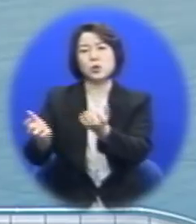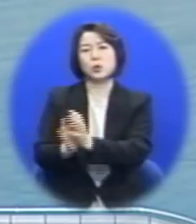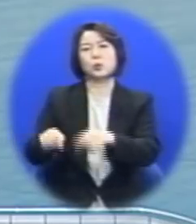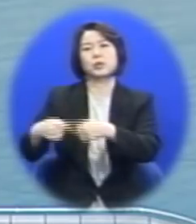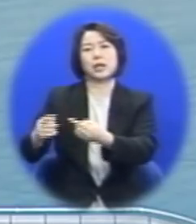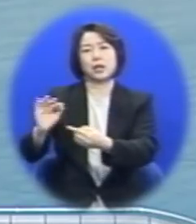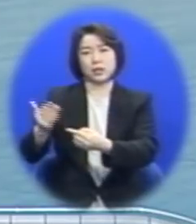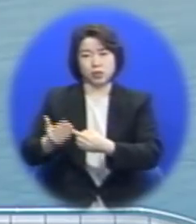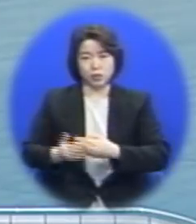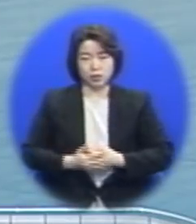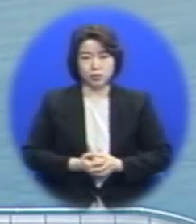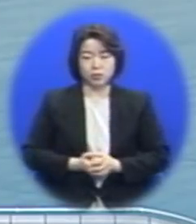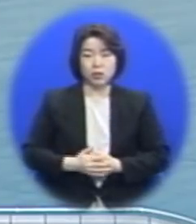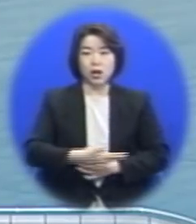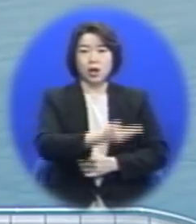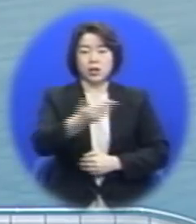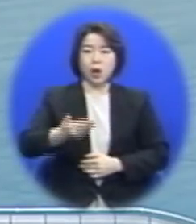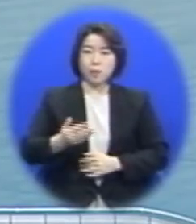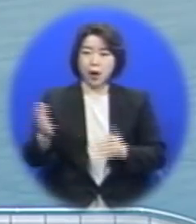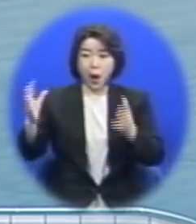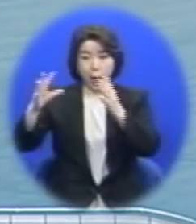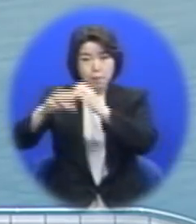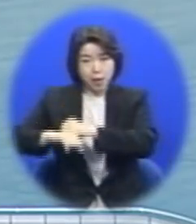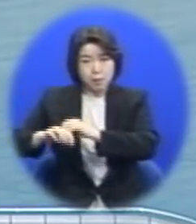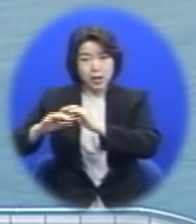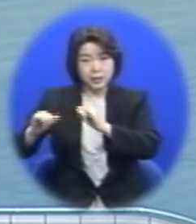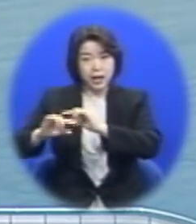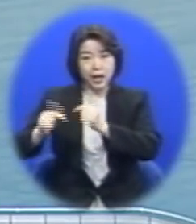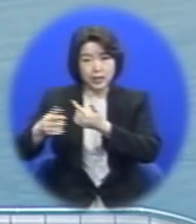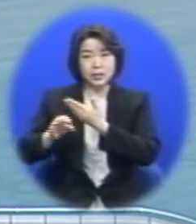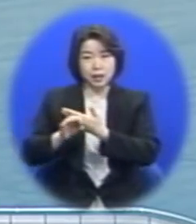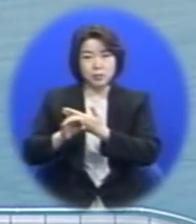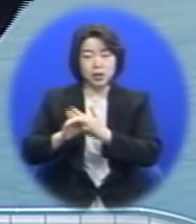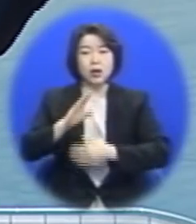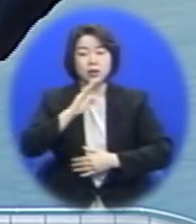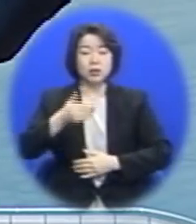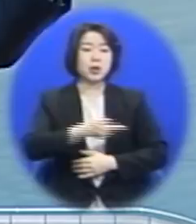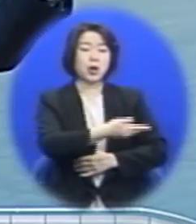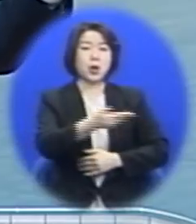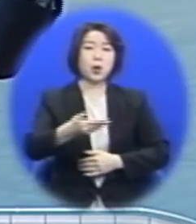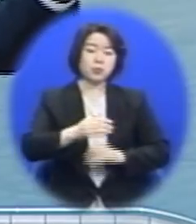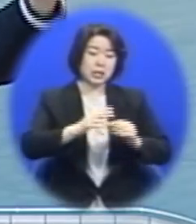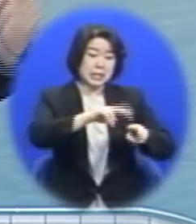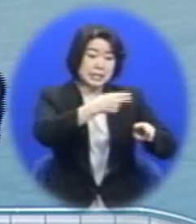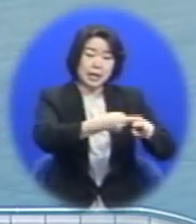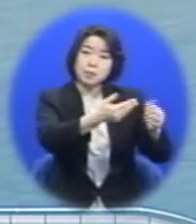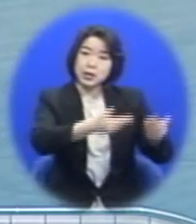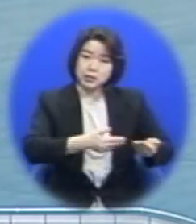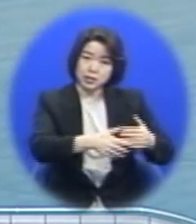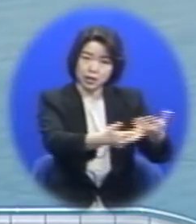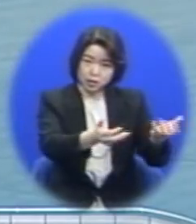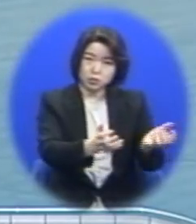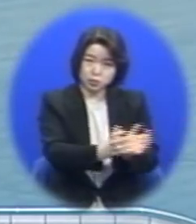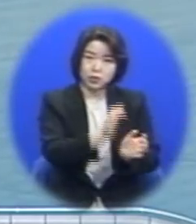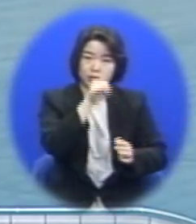겁니다. 여러분이 멸망당할 자가 아니라면 그러면 여러분은 상받는 자일